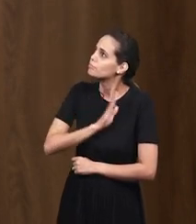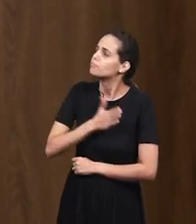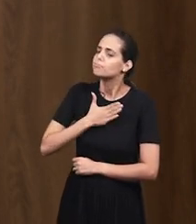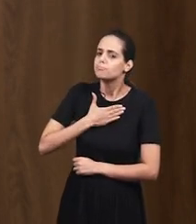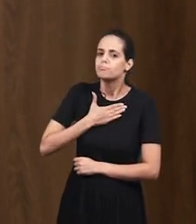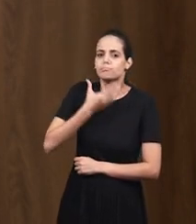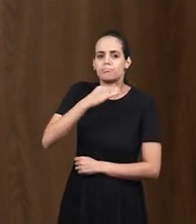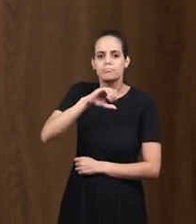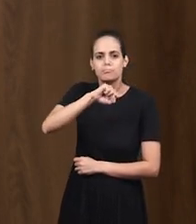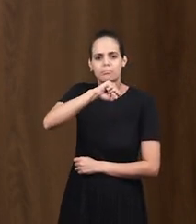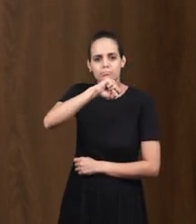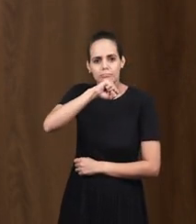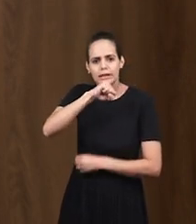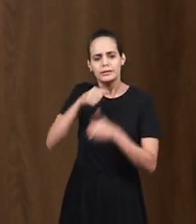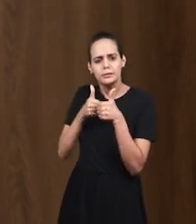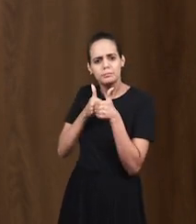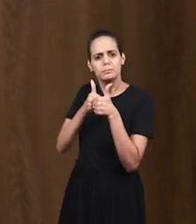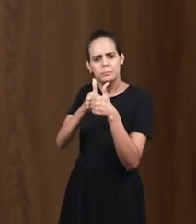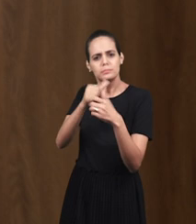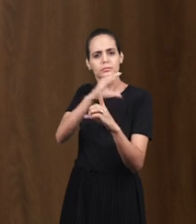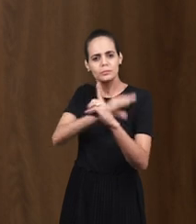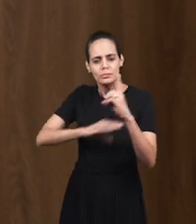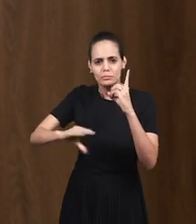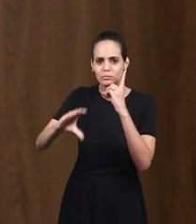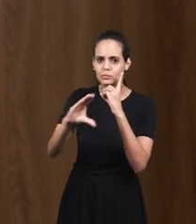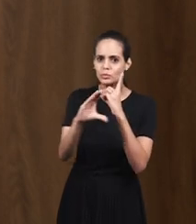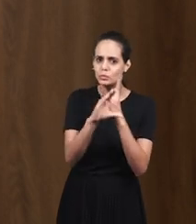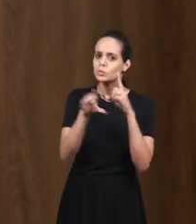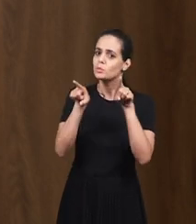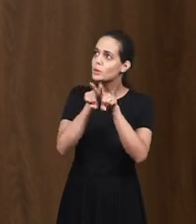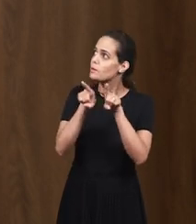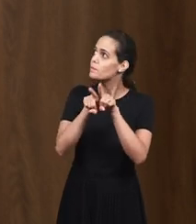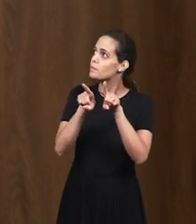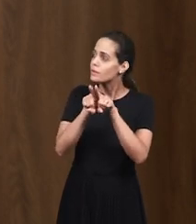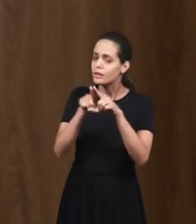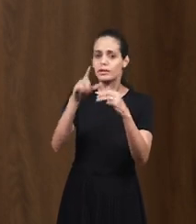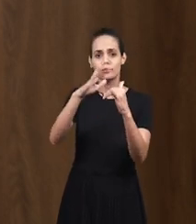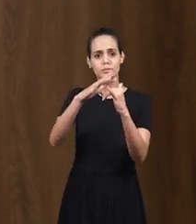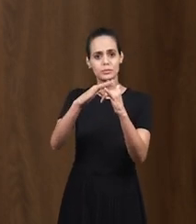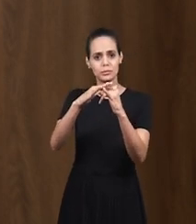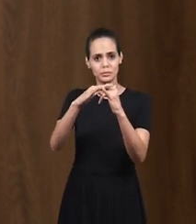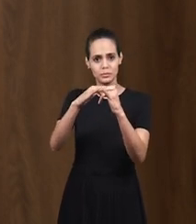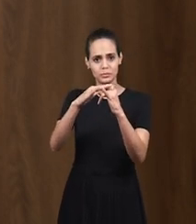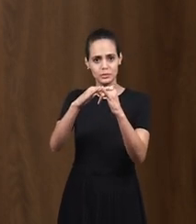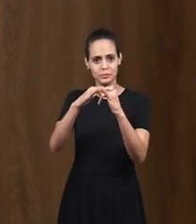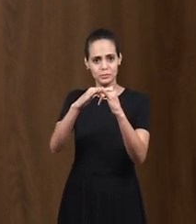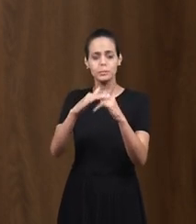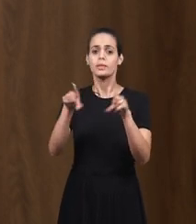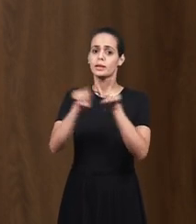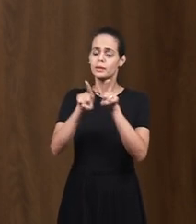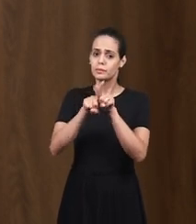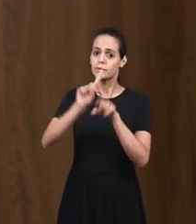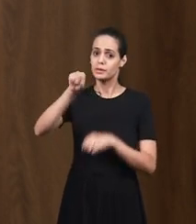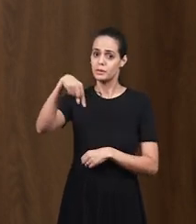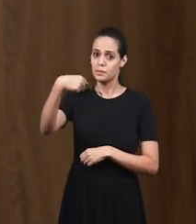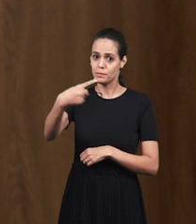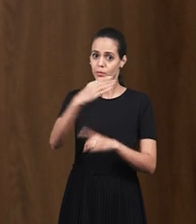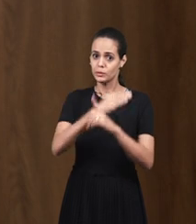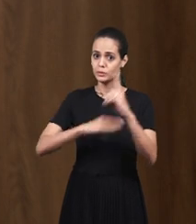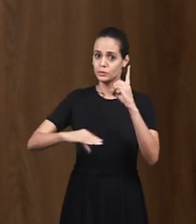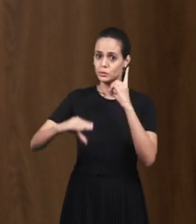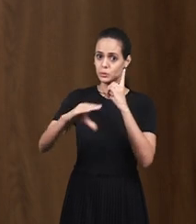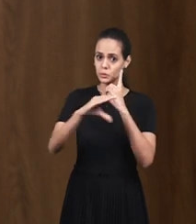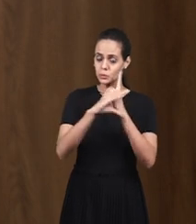encore. Et cet enfant, il supplie le Seigneur, Seigneur, touche le cœur de mon père. C'est